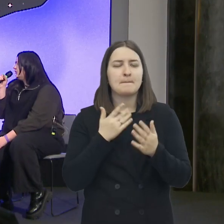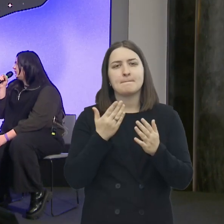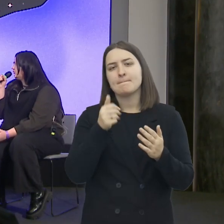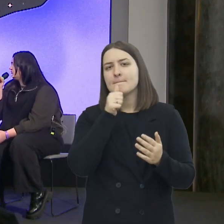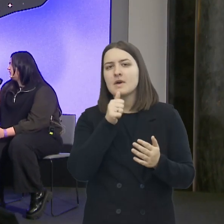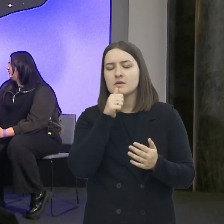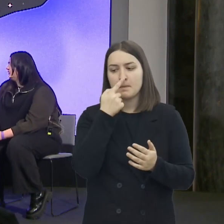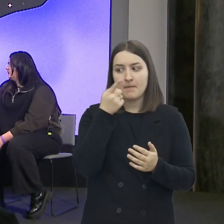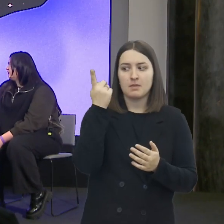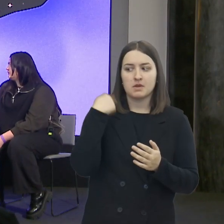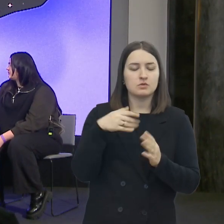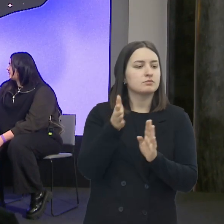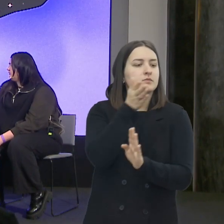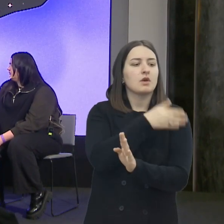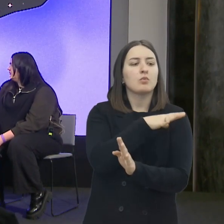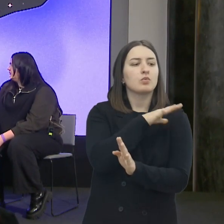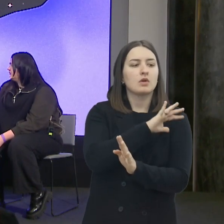pastaruosius metus?